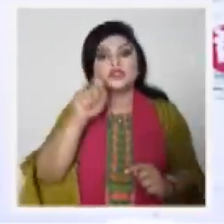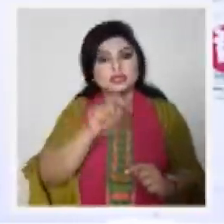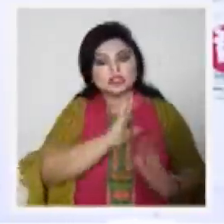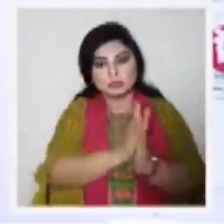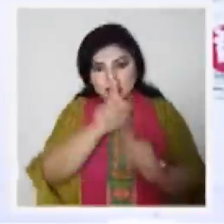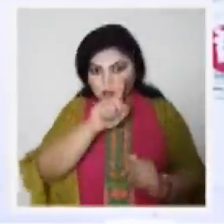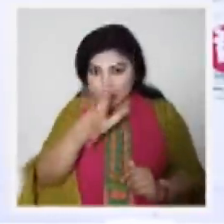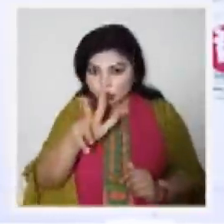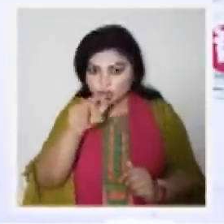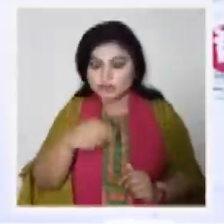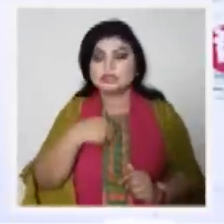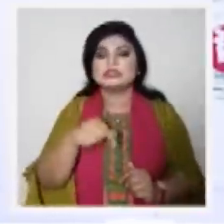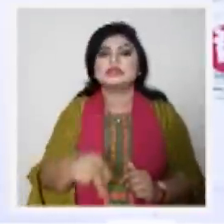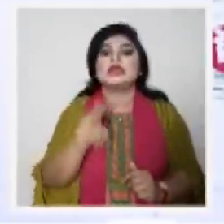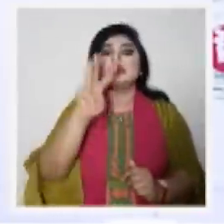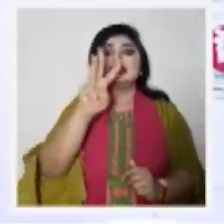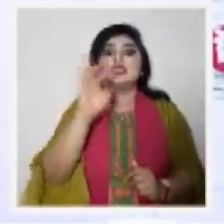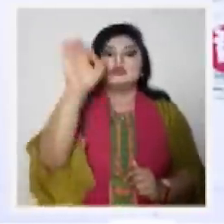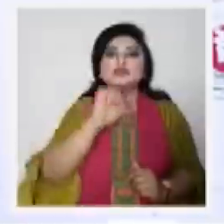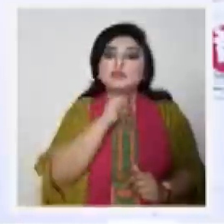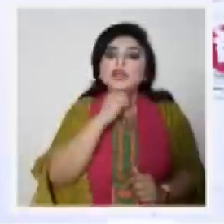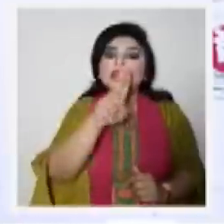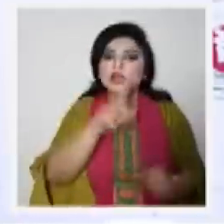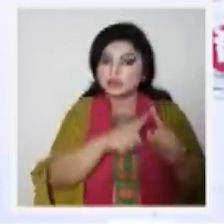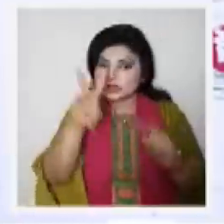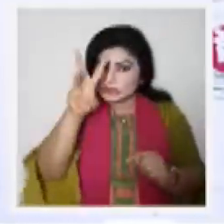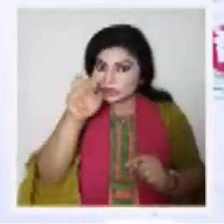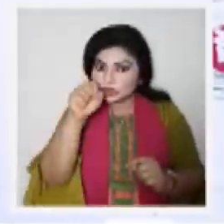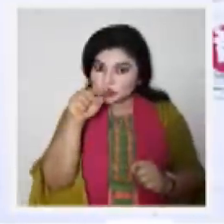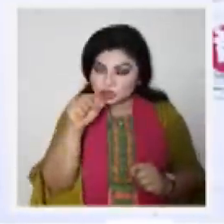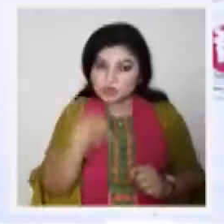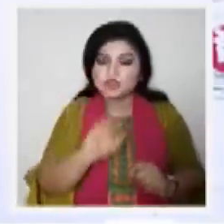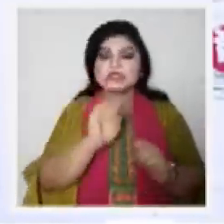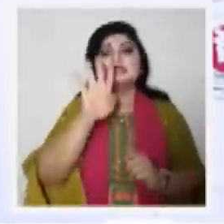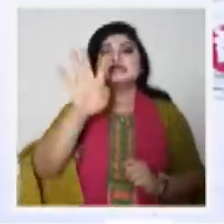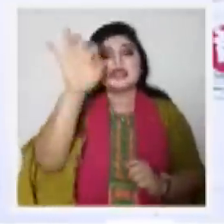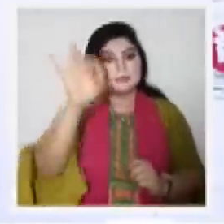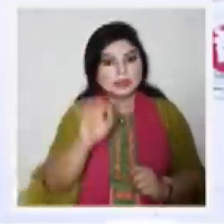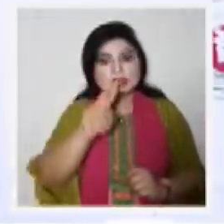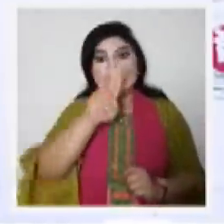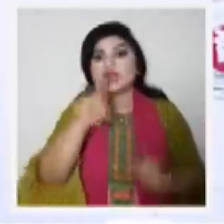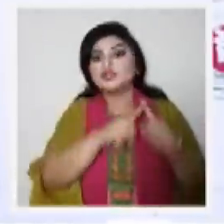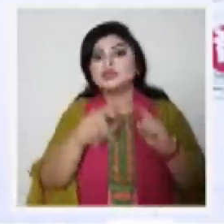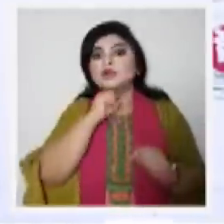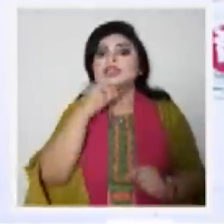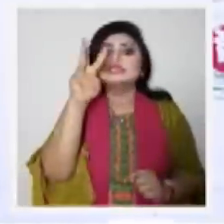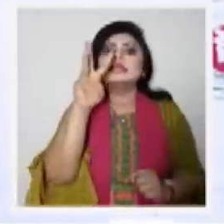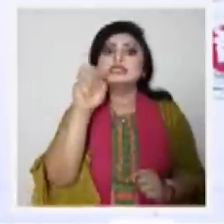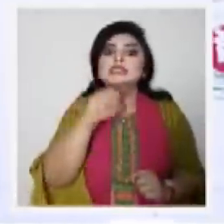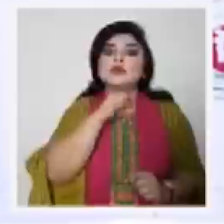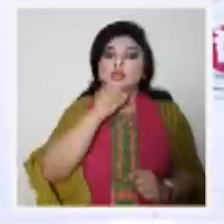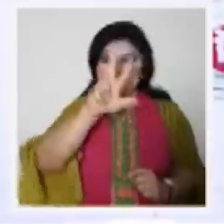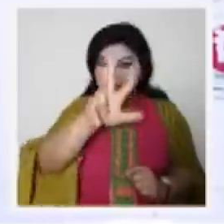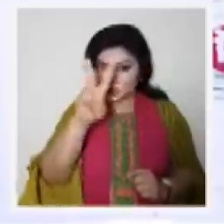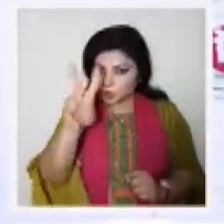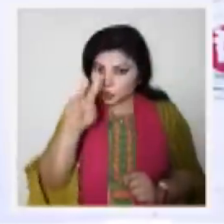বয়স বিভাজনে এ পর্যন্ত মৃত্যুবরণ করেছেন 0-10 বছরের 18 জন, 0.63%, 11-20 বছর